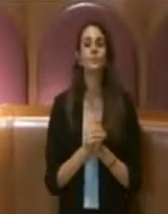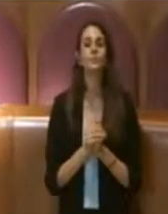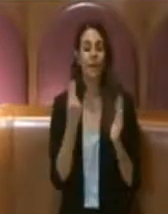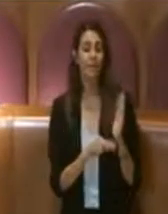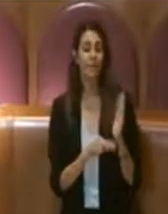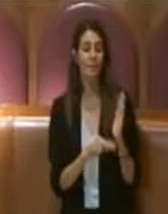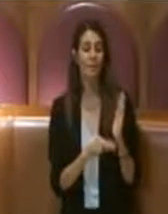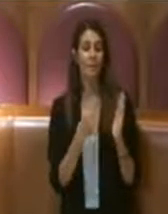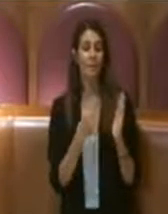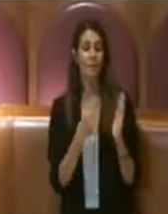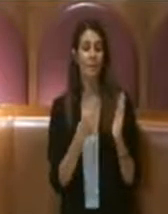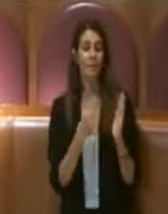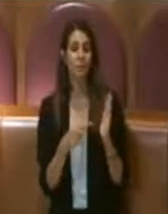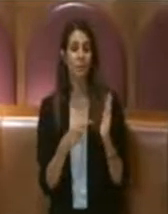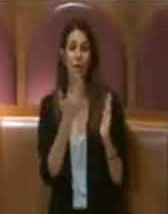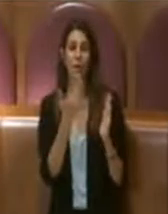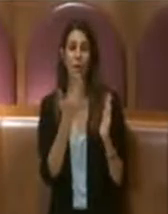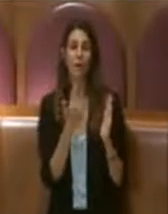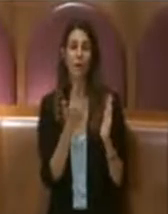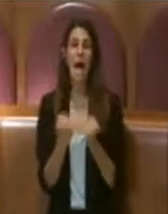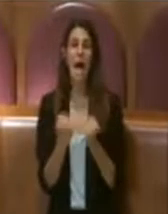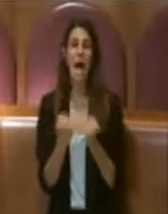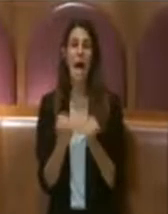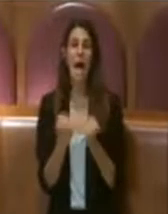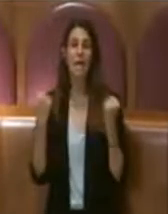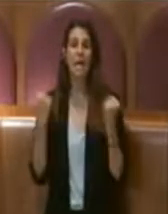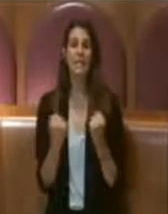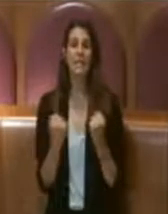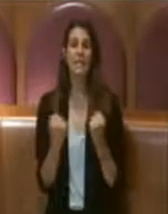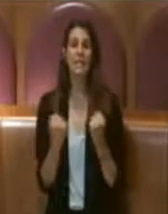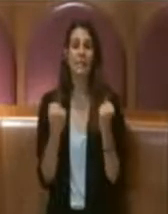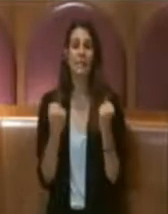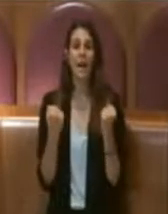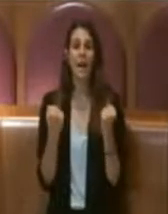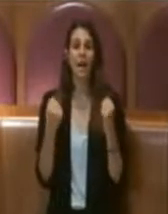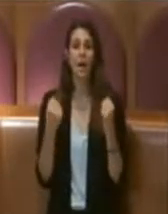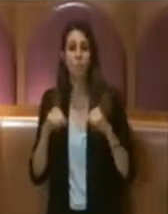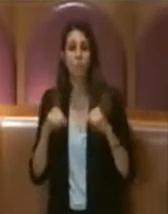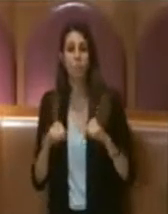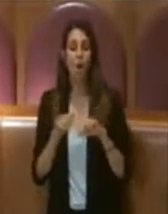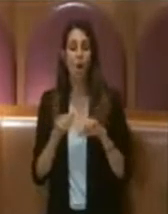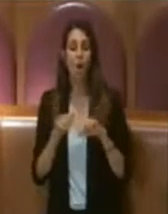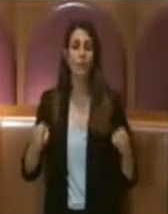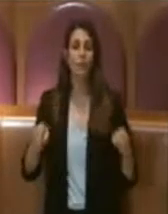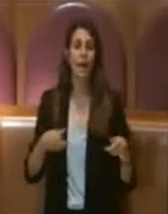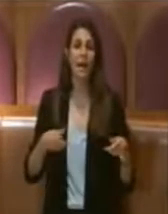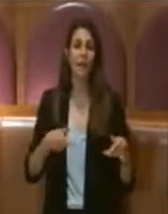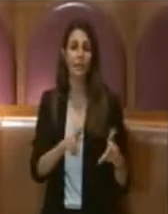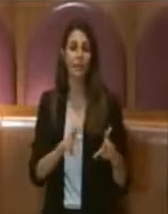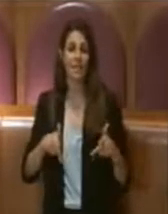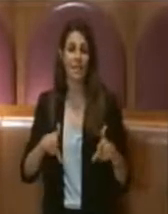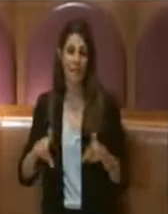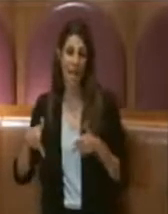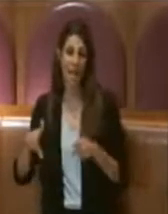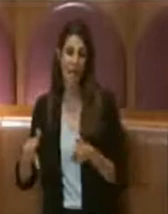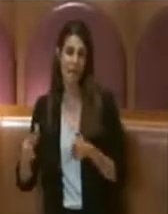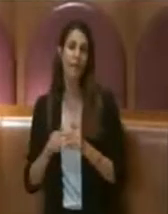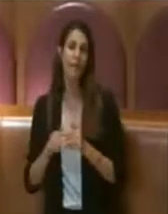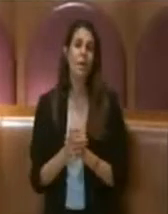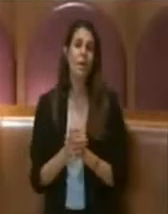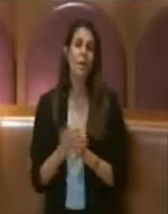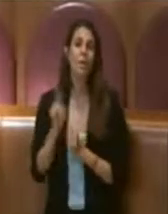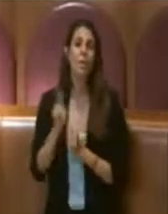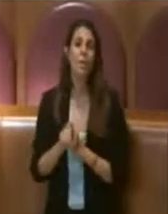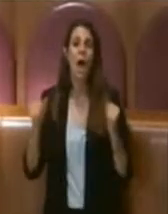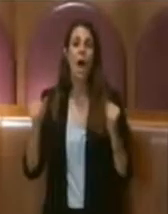le attività di somministrazione per cui possono utilizzare tavoli e sedie a quelle attività per cui è consentita